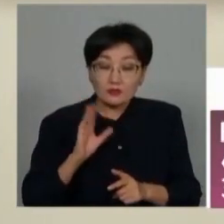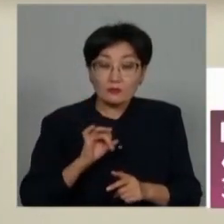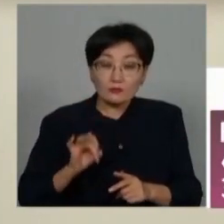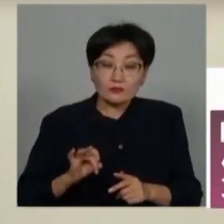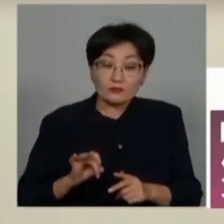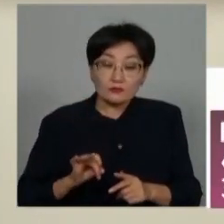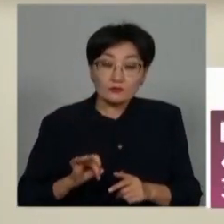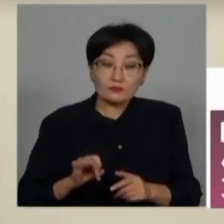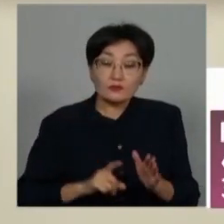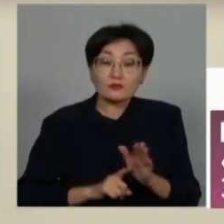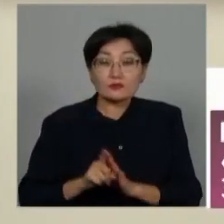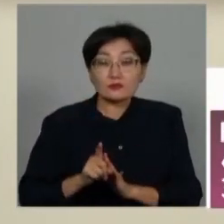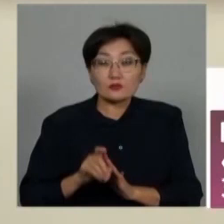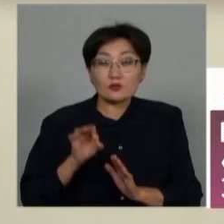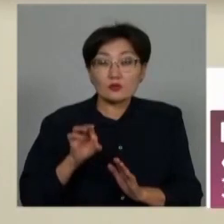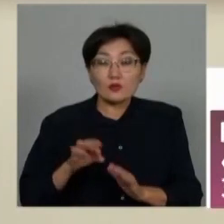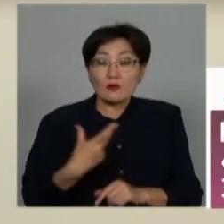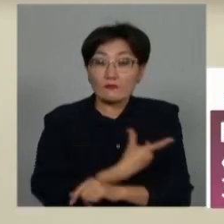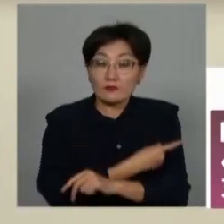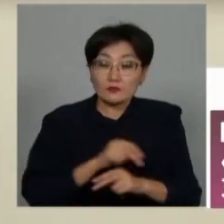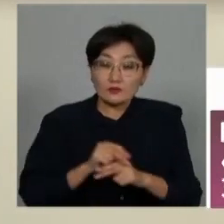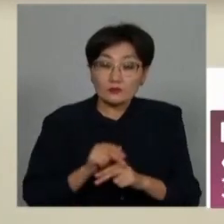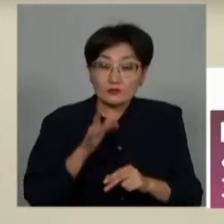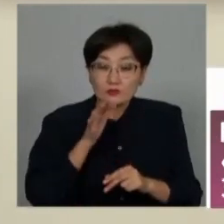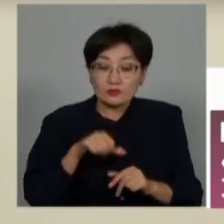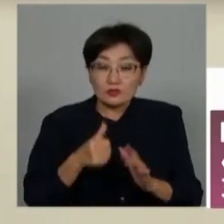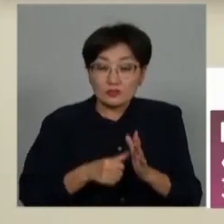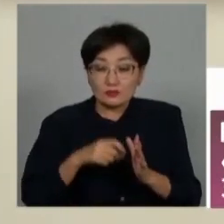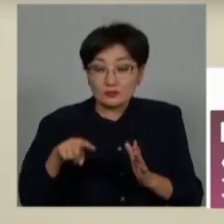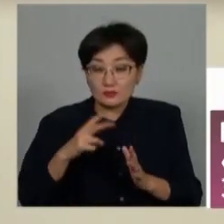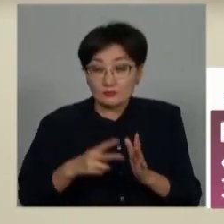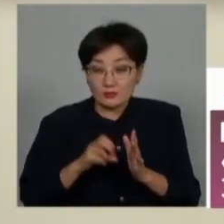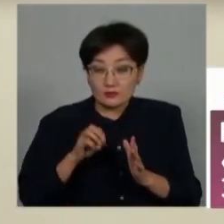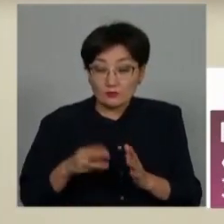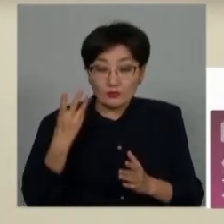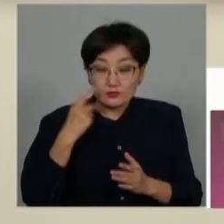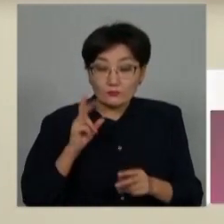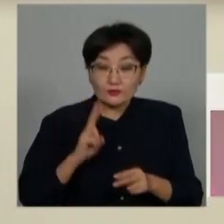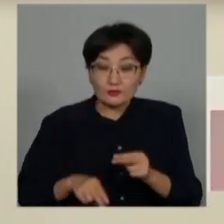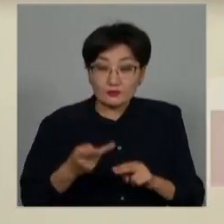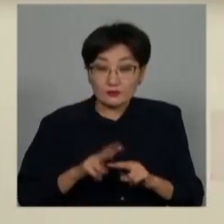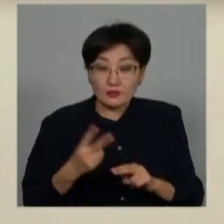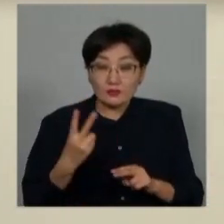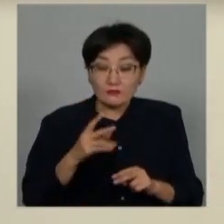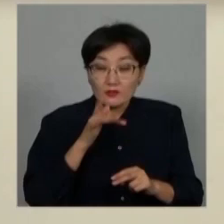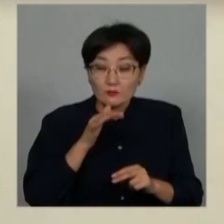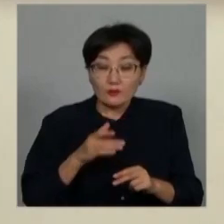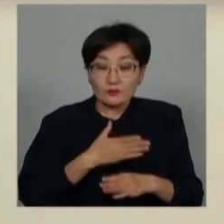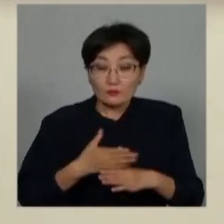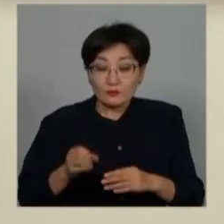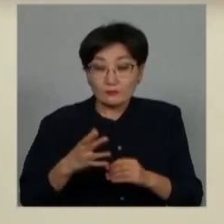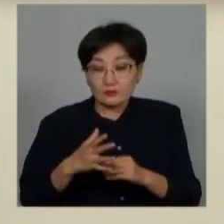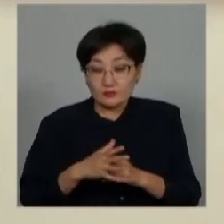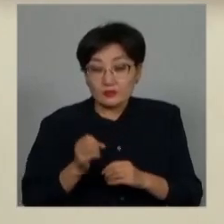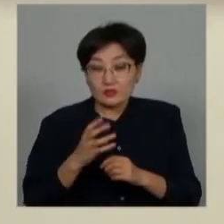И начинаем вакцинацию с возраста 16-17 лет. Когда закончим вот эти два возраста, потом уже